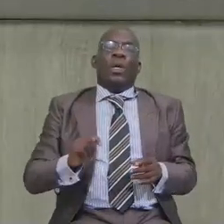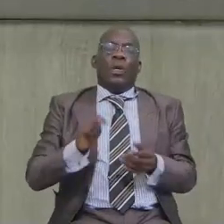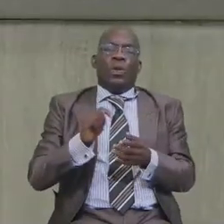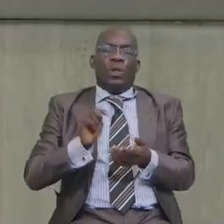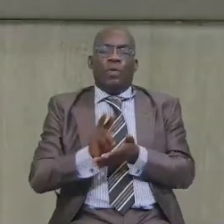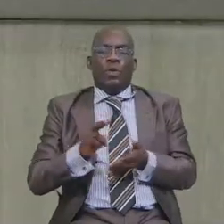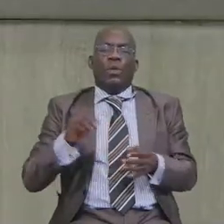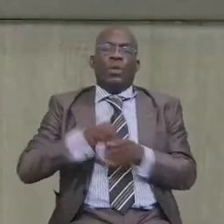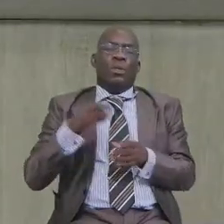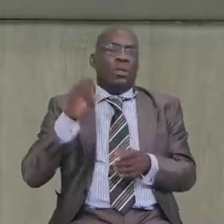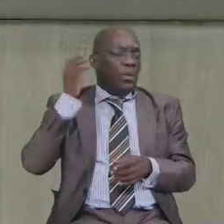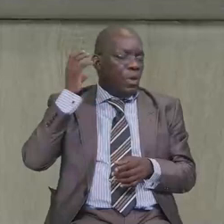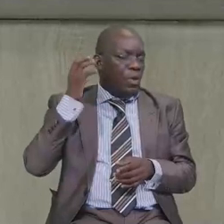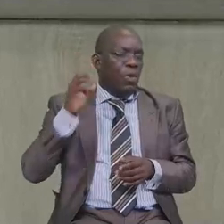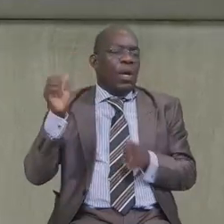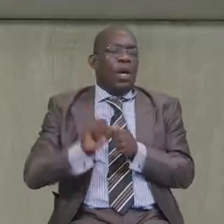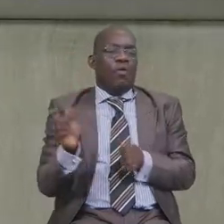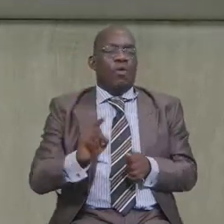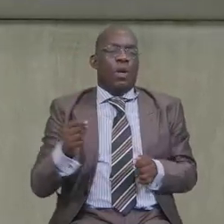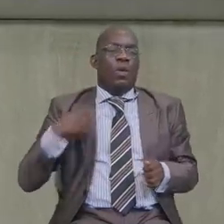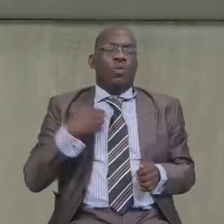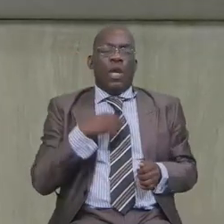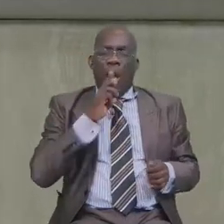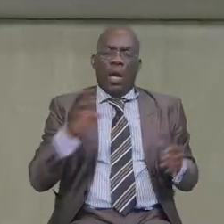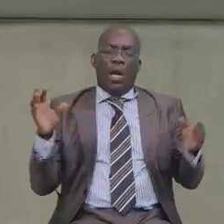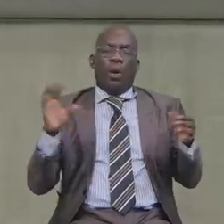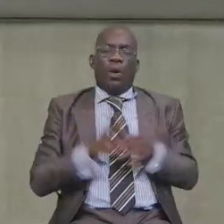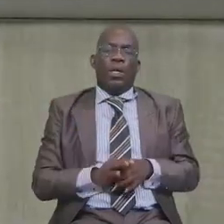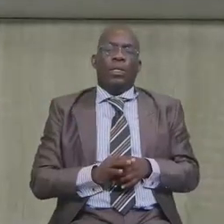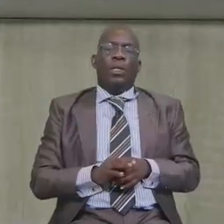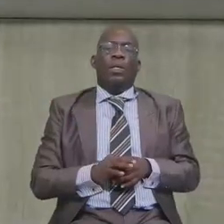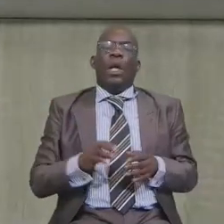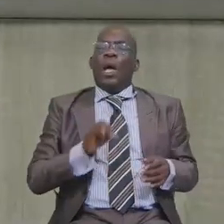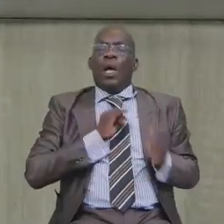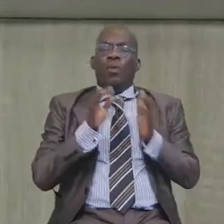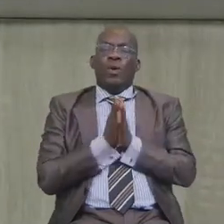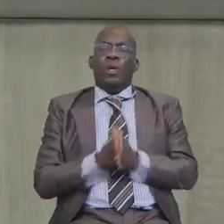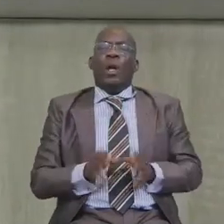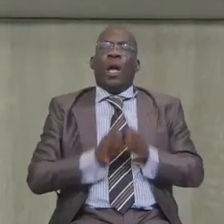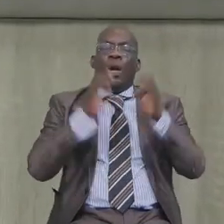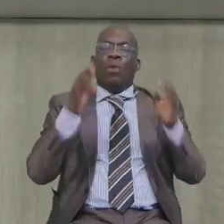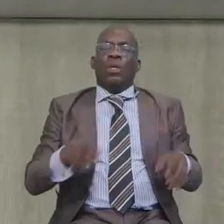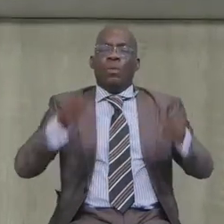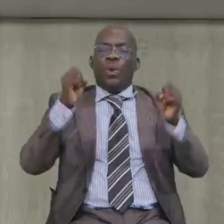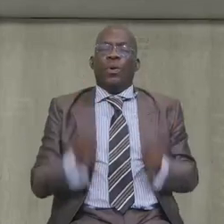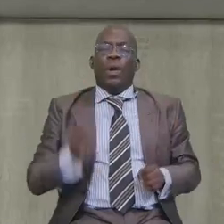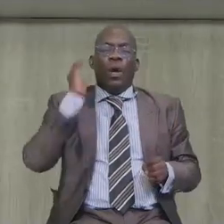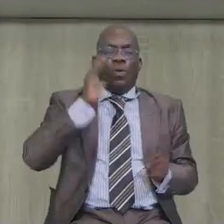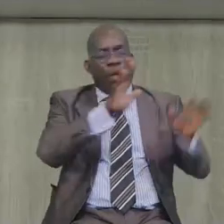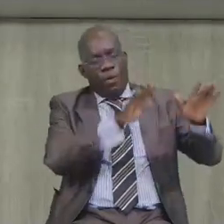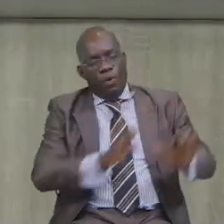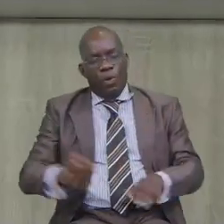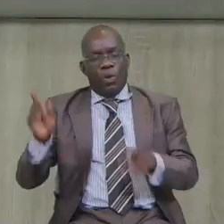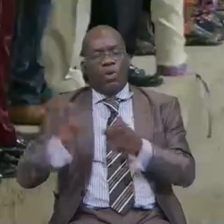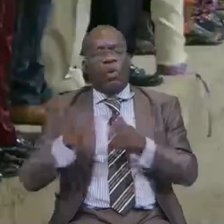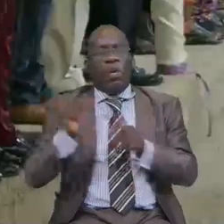télévision. Partout où nous sommes connectés, je prie. La puissance abondante coule dans chaque vie au